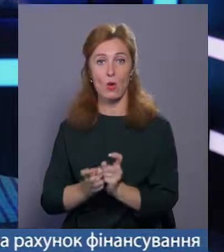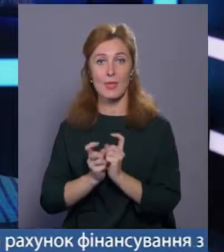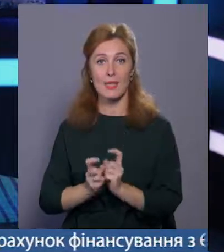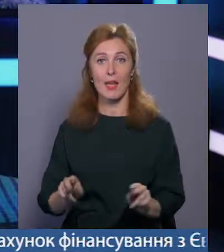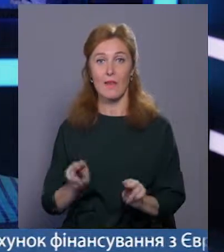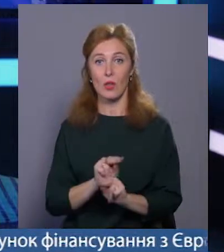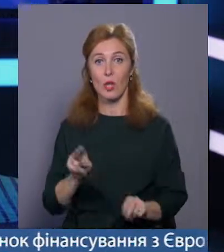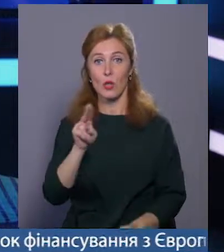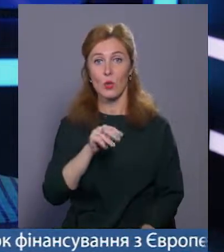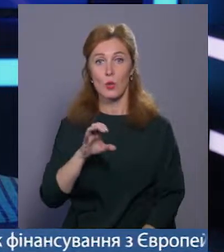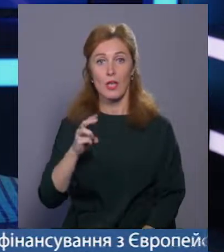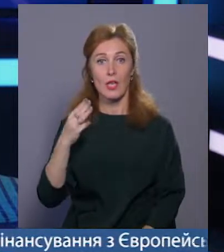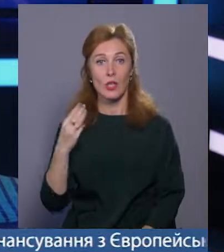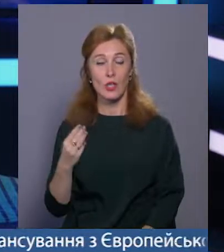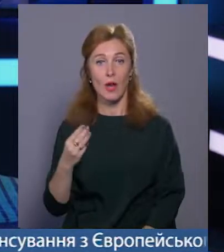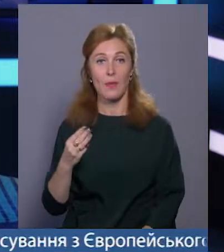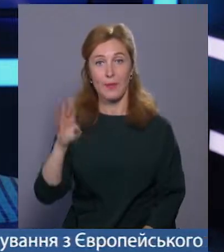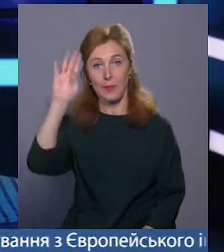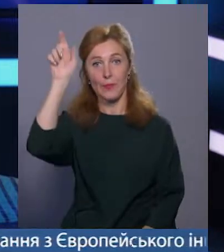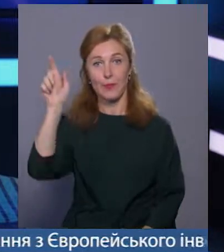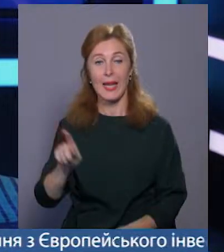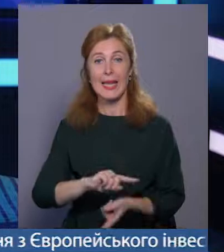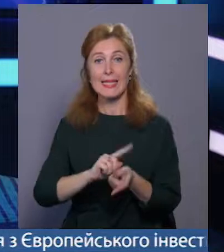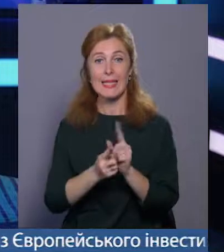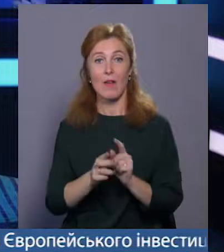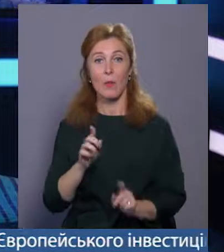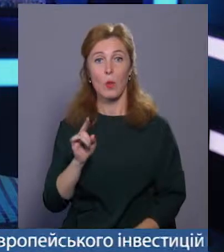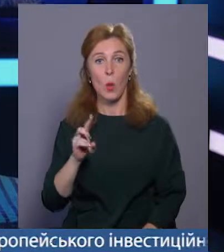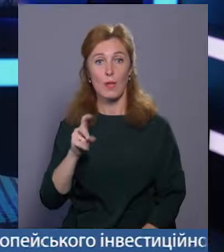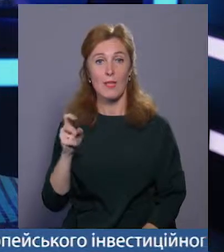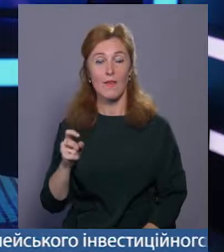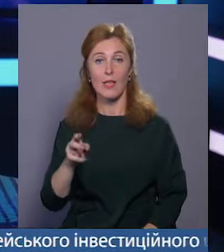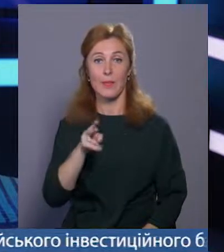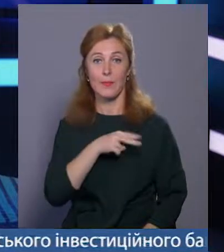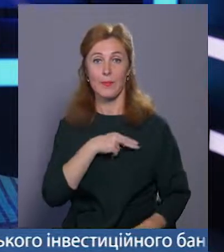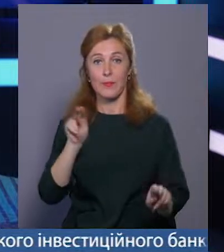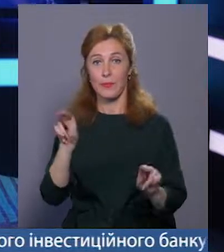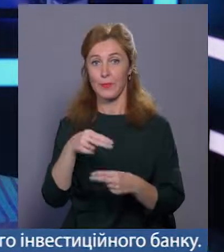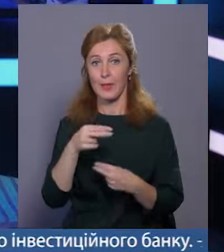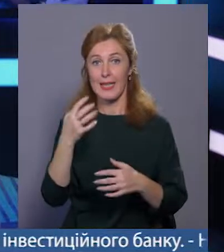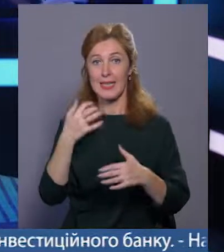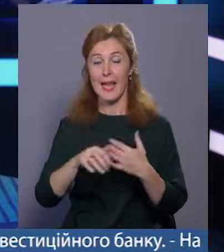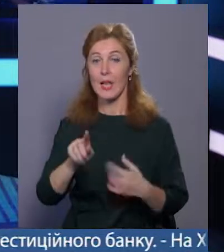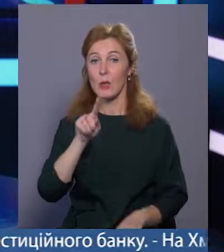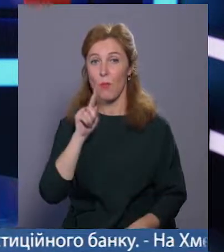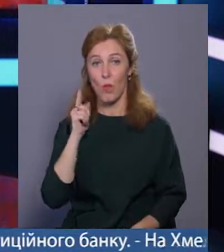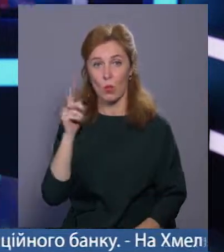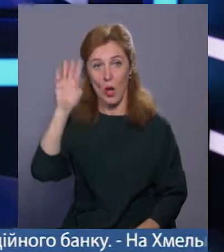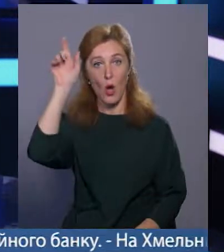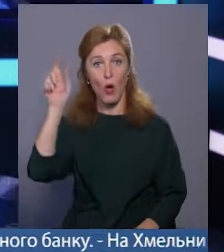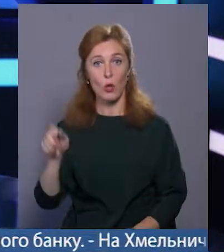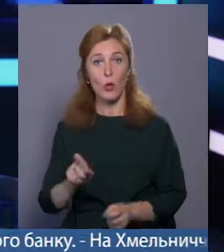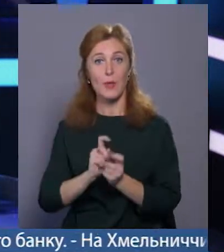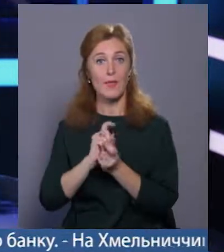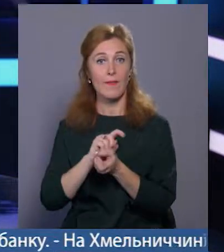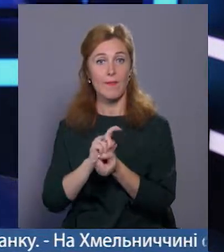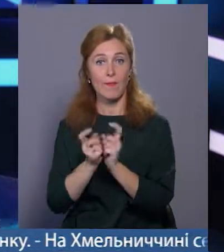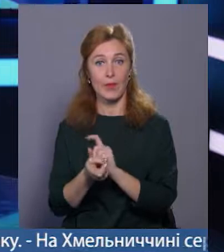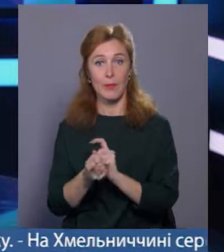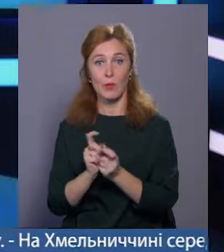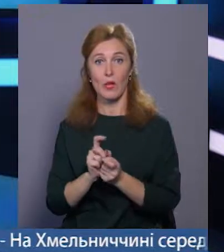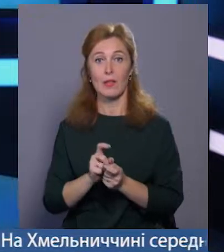ДЮСШ номер 2 «Авангард» Денис Салабай став бронзовим призером чемпіонату Європи серед молоді. Хлопець виборів титул днями